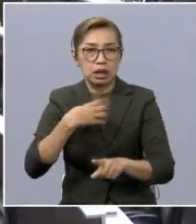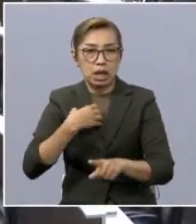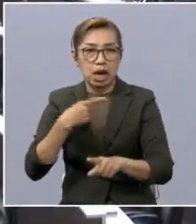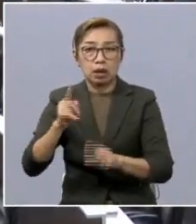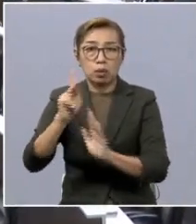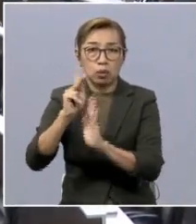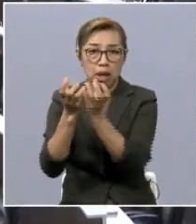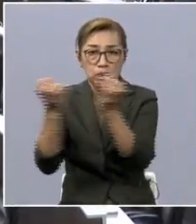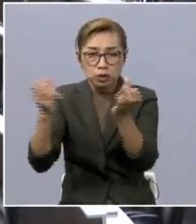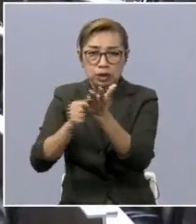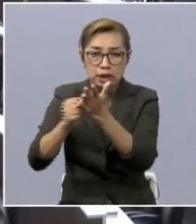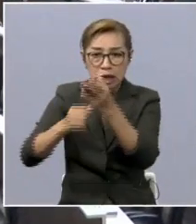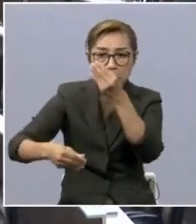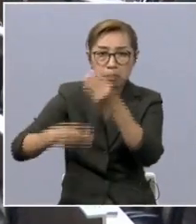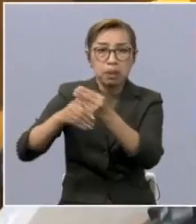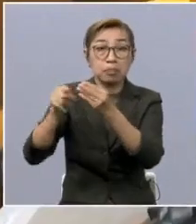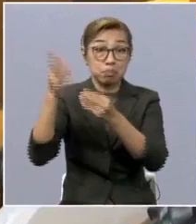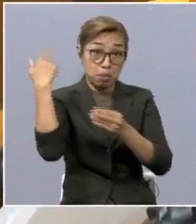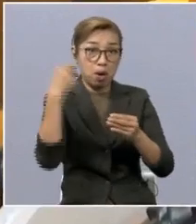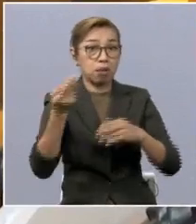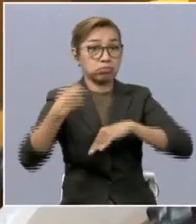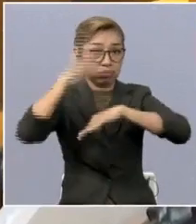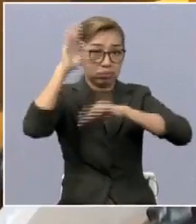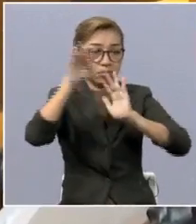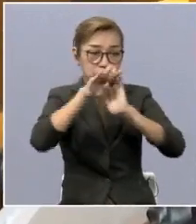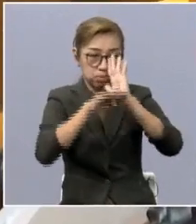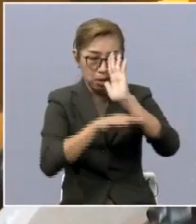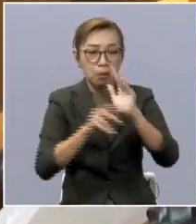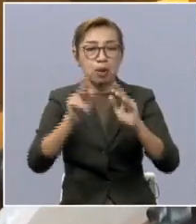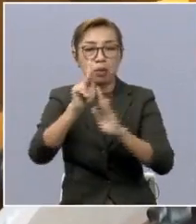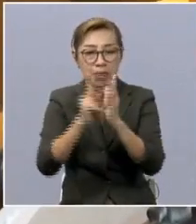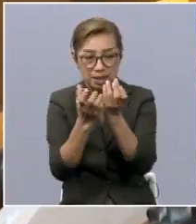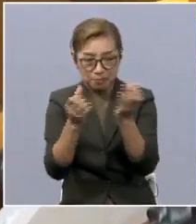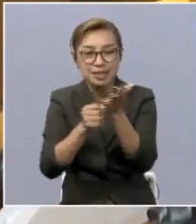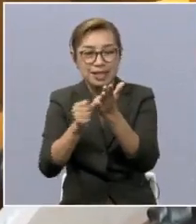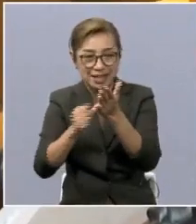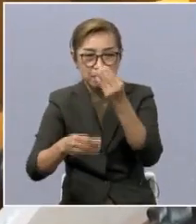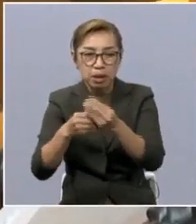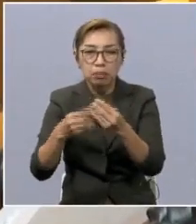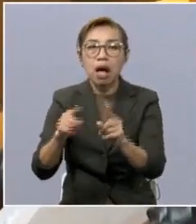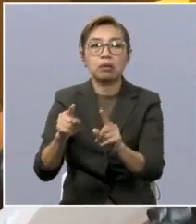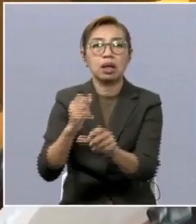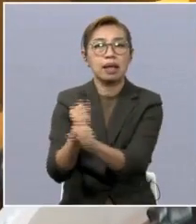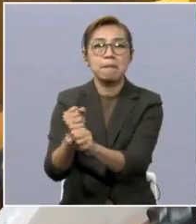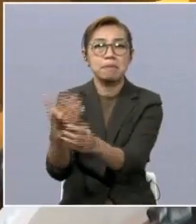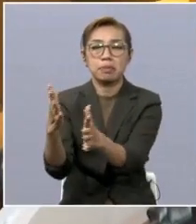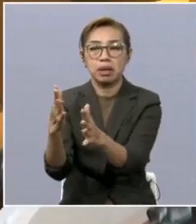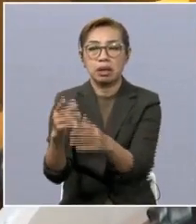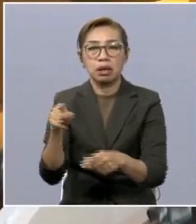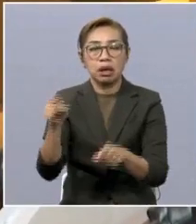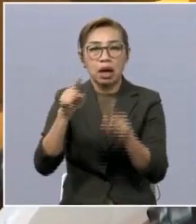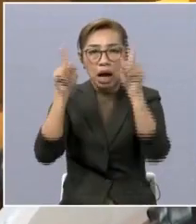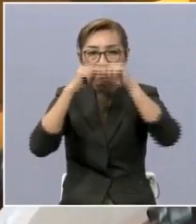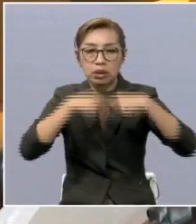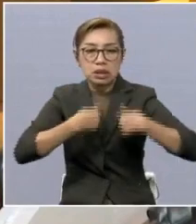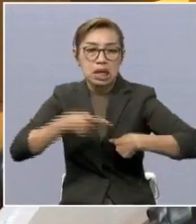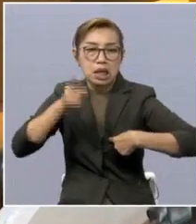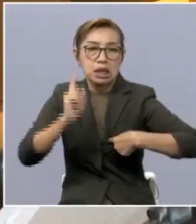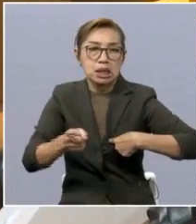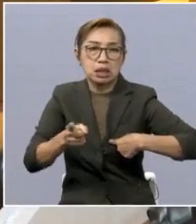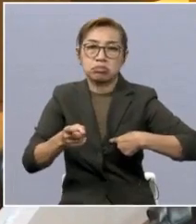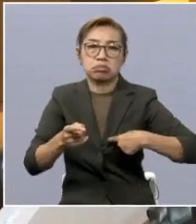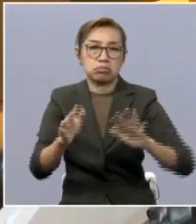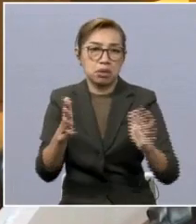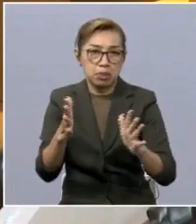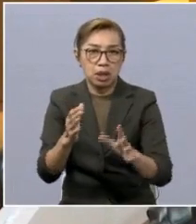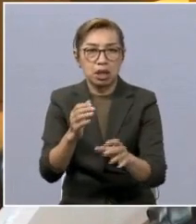ฐธรรมนูญก็ไม่มีการปฏิบัติตามนโยบายที่แถลงไว้ขาดความจริงใจปล่อยให้พรรคการเมืองดำเนินการกันไปแล้วก็แก้ไขปัญหาอุปสรรคกัน